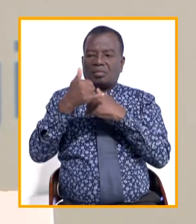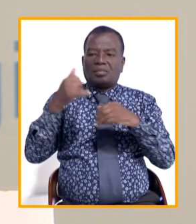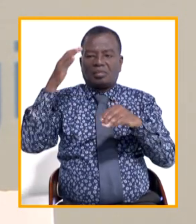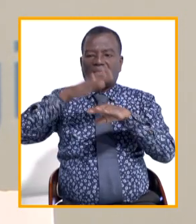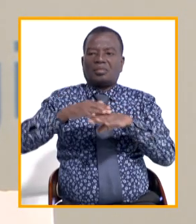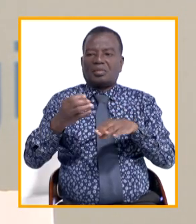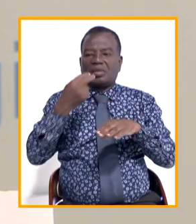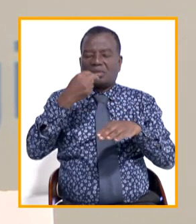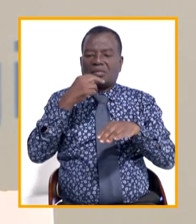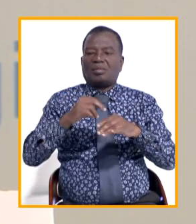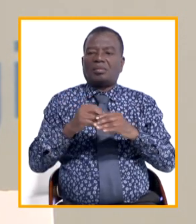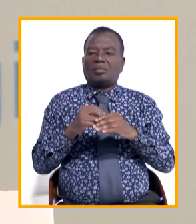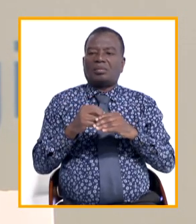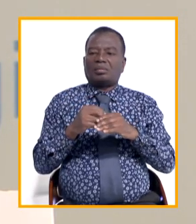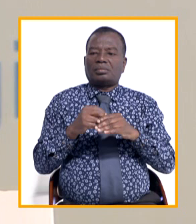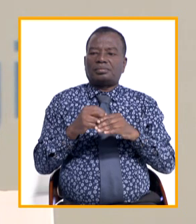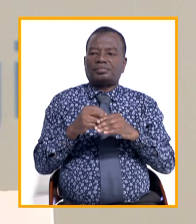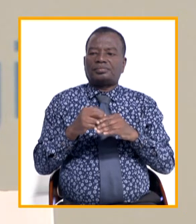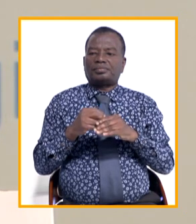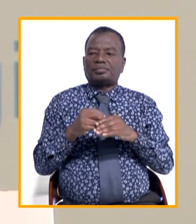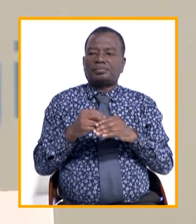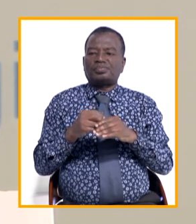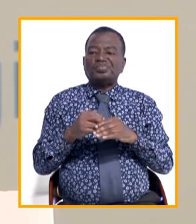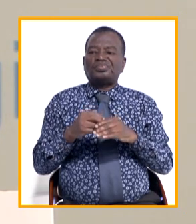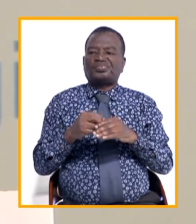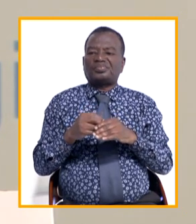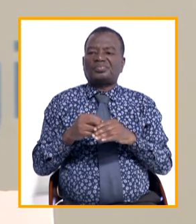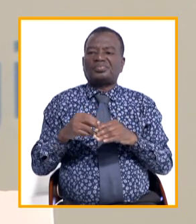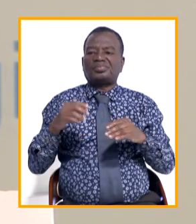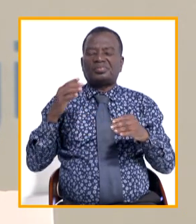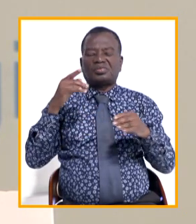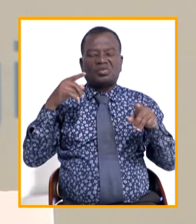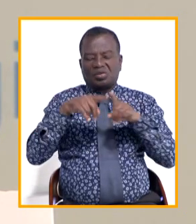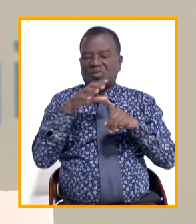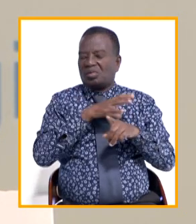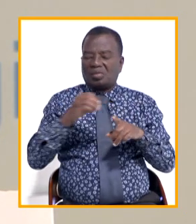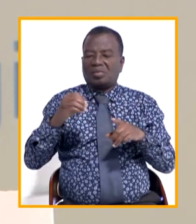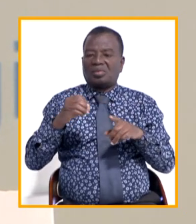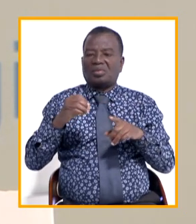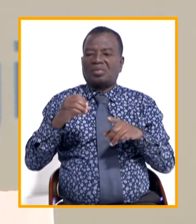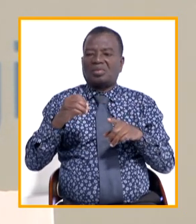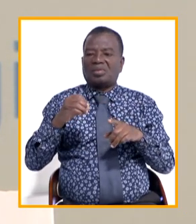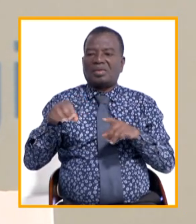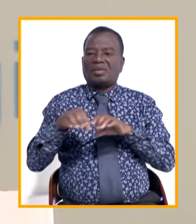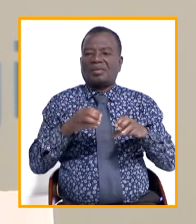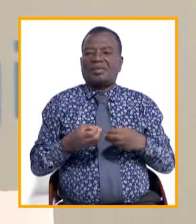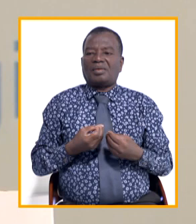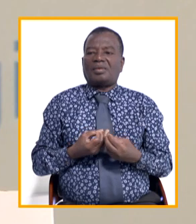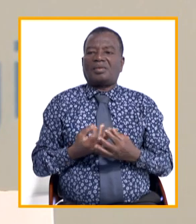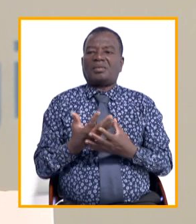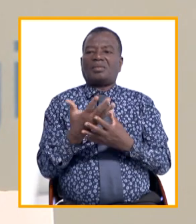et nutritionnelle. Le conflit russo-ukrainien a d'ailleurs fait